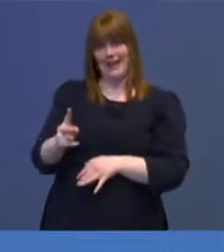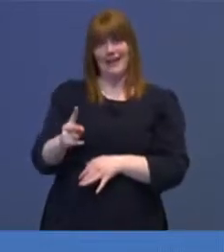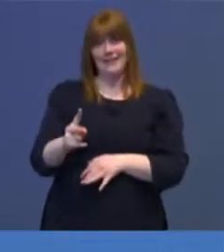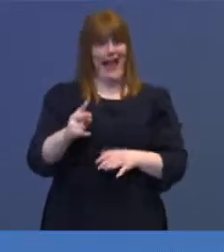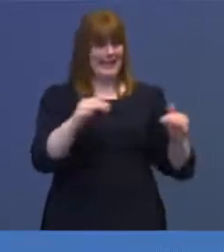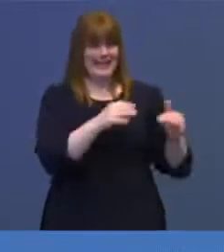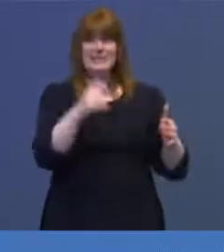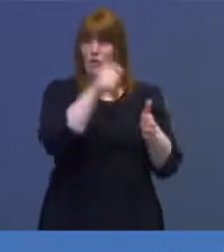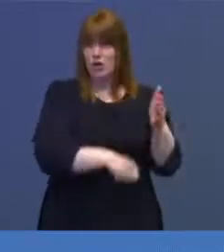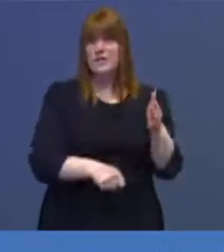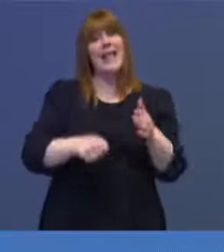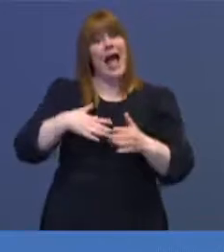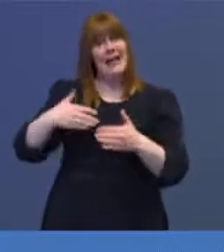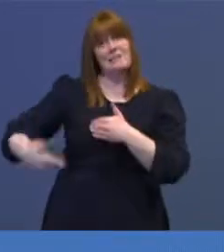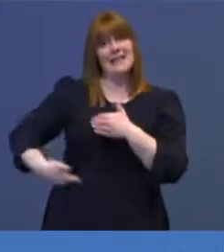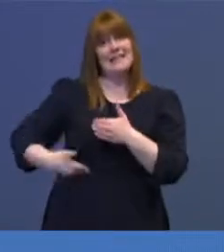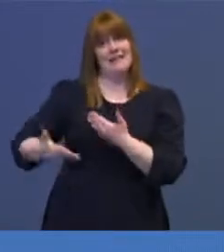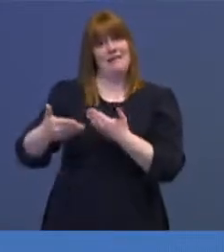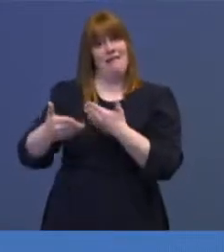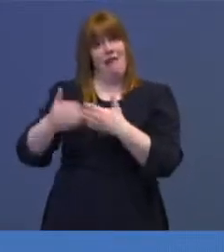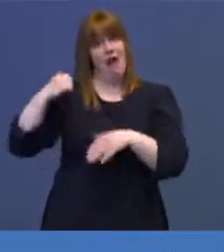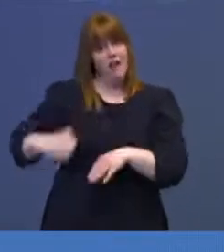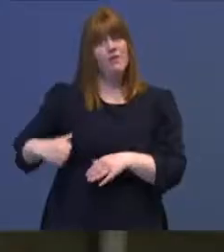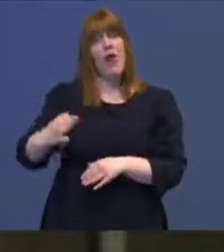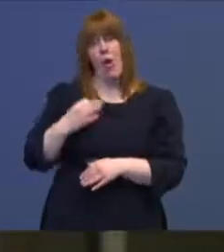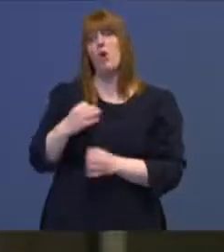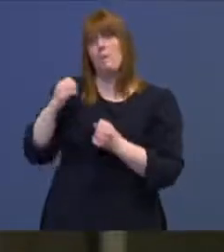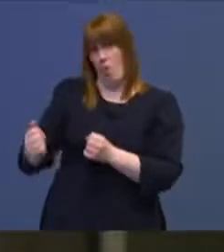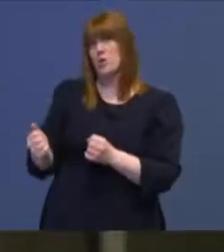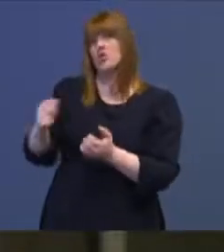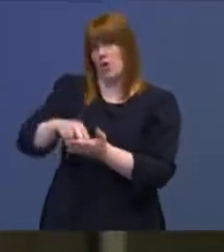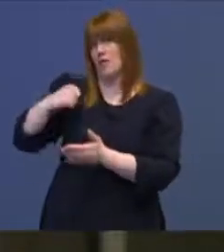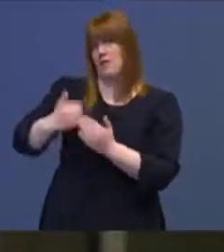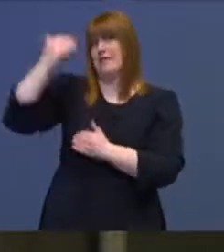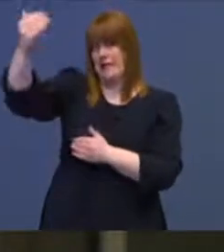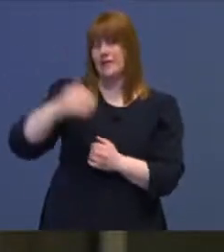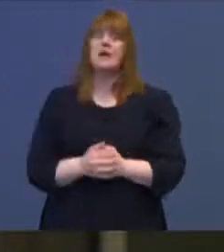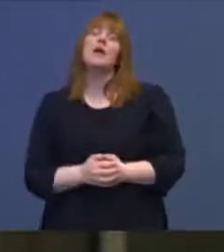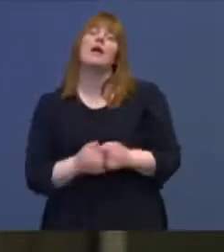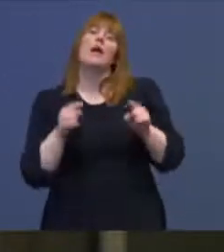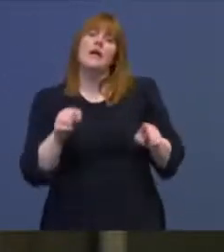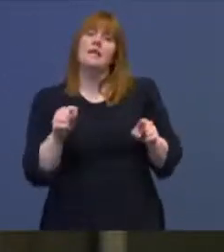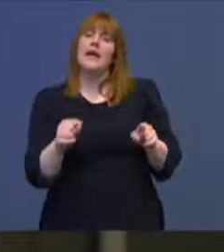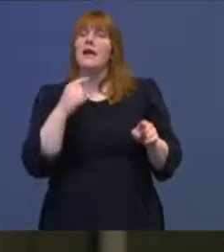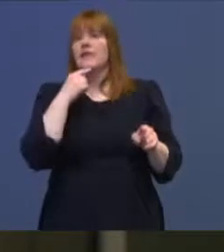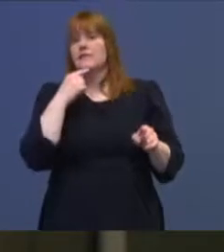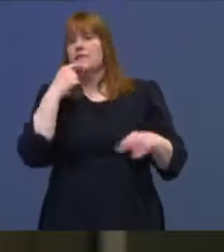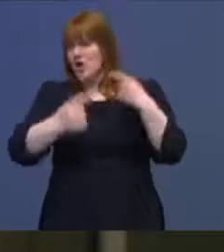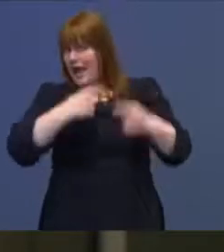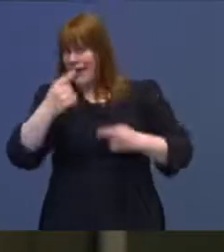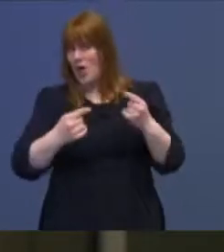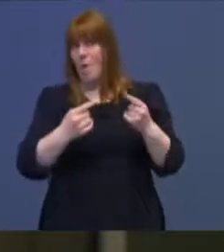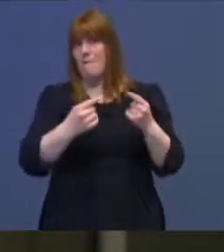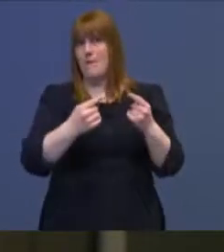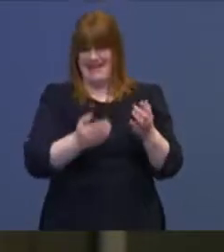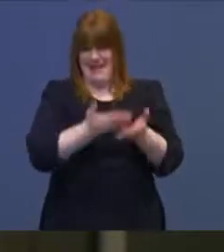ansvar. Og jeg håper de som har det blir stilt til ansvar for det. I dag presenterer dere milliarder til hjelp her i Norge. Dette penger